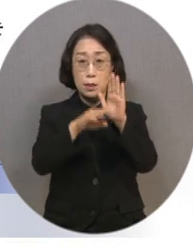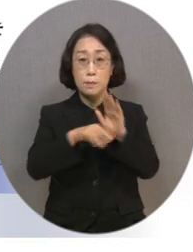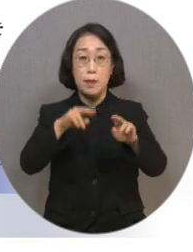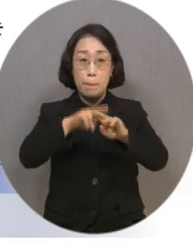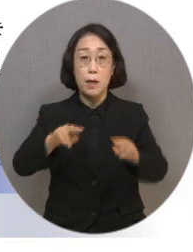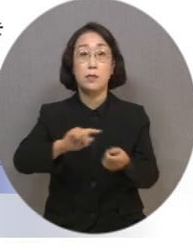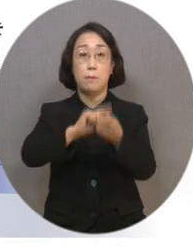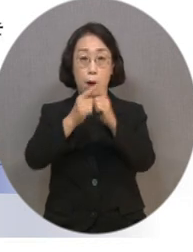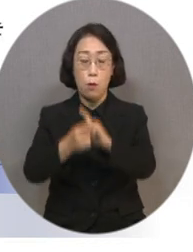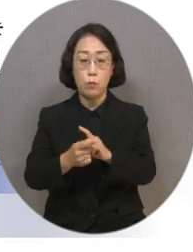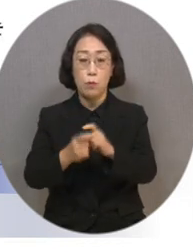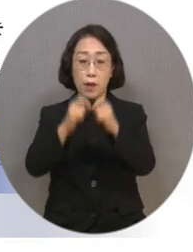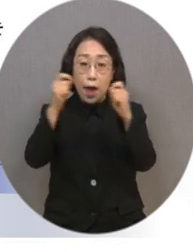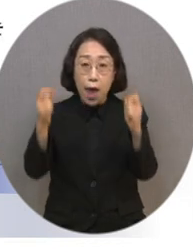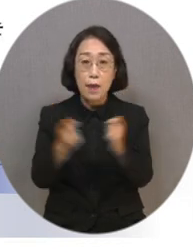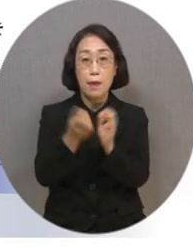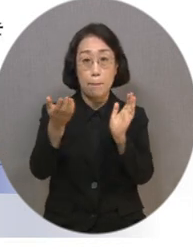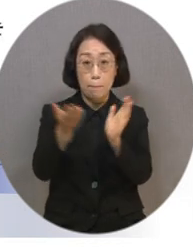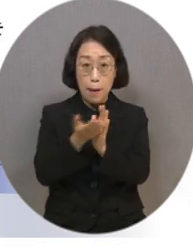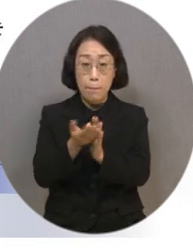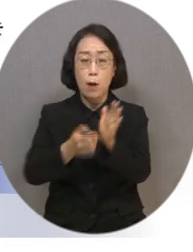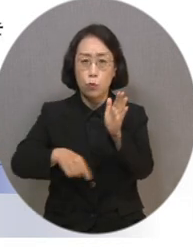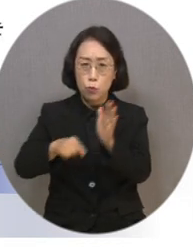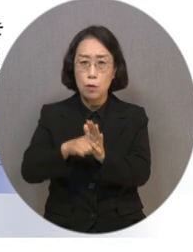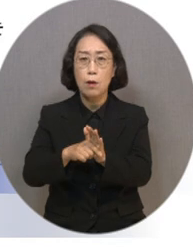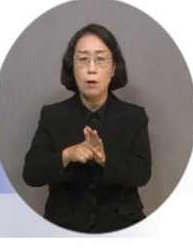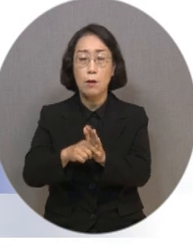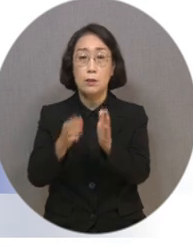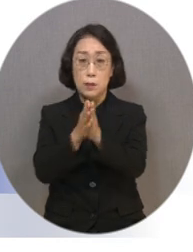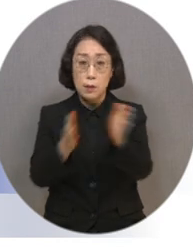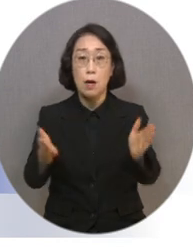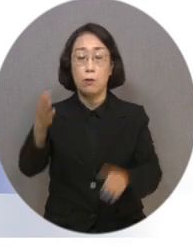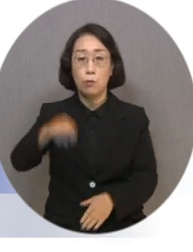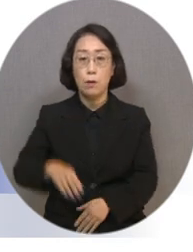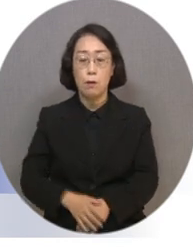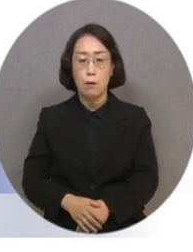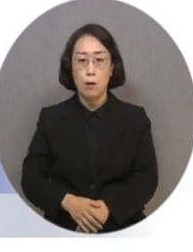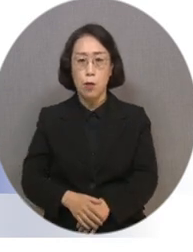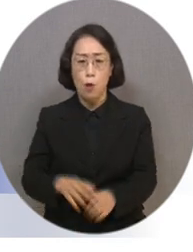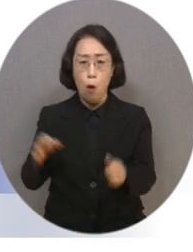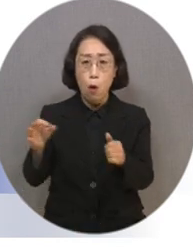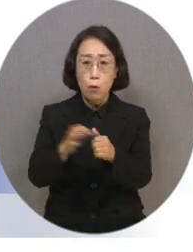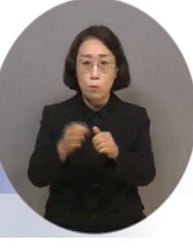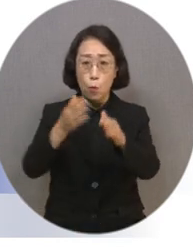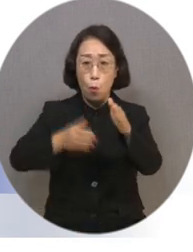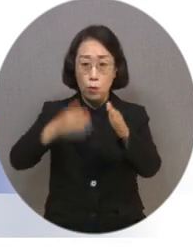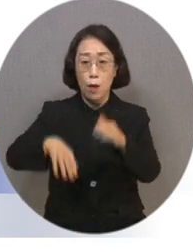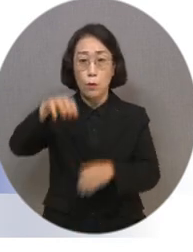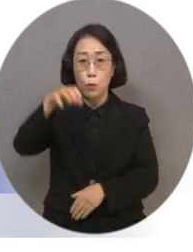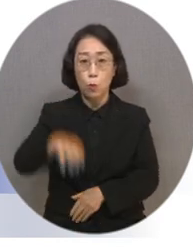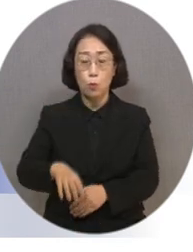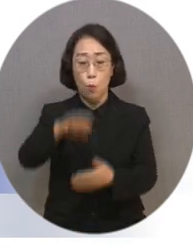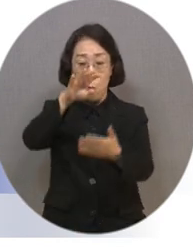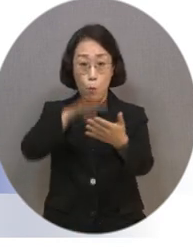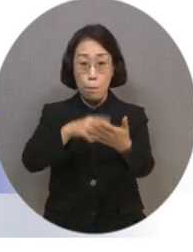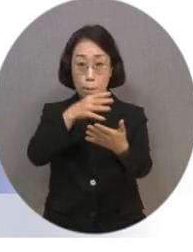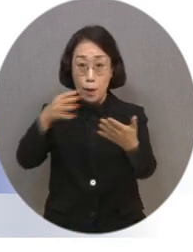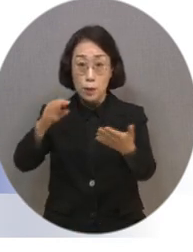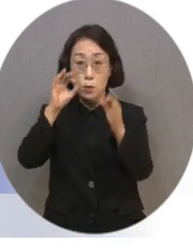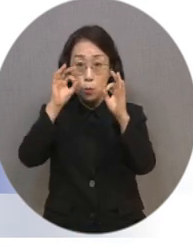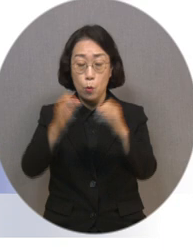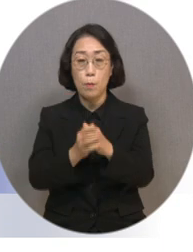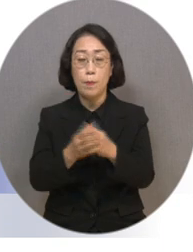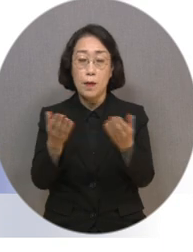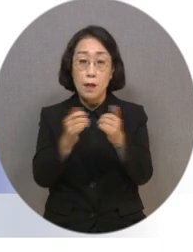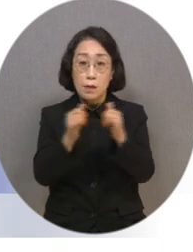장애 당사자의 욕구에 맞는 지원을 위해 도입된 것인데요이 국민연금공단 홈페이지에 고시된 2024년 인원